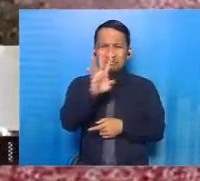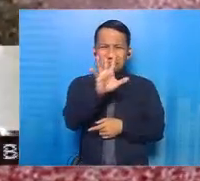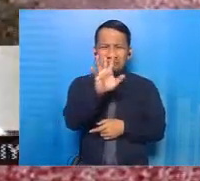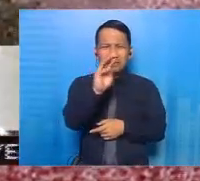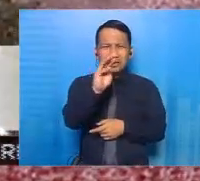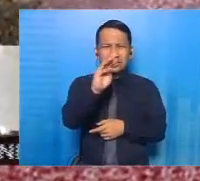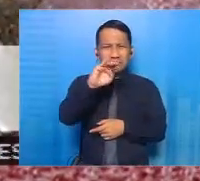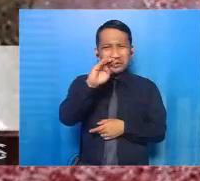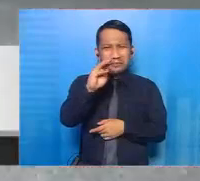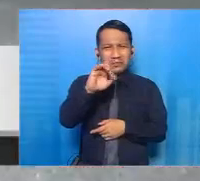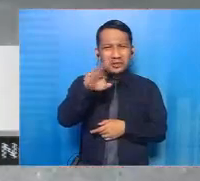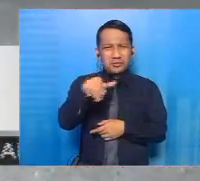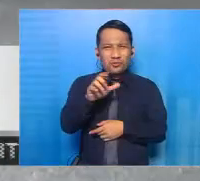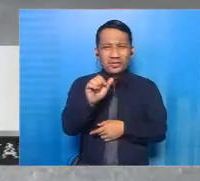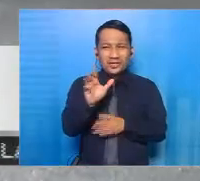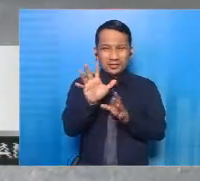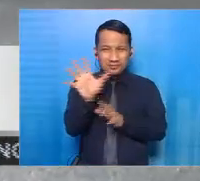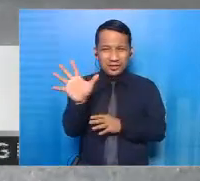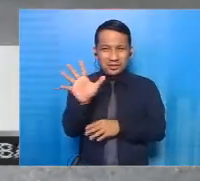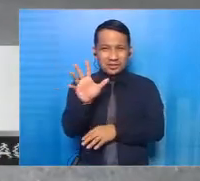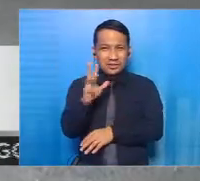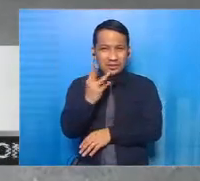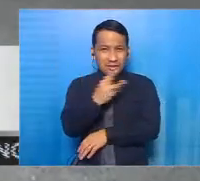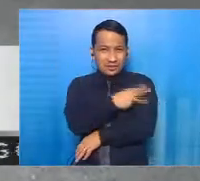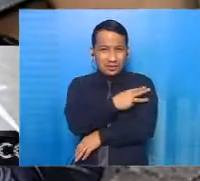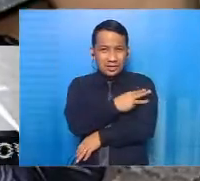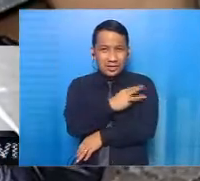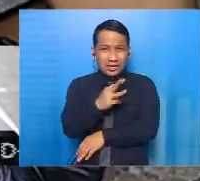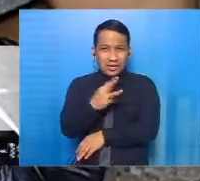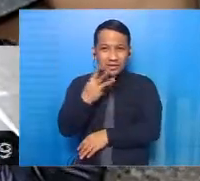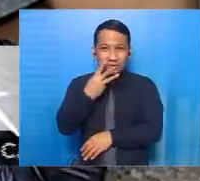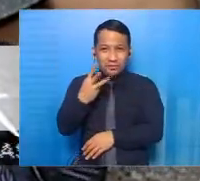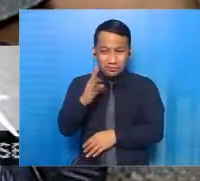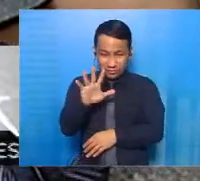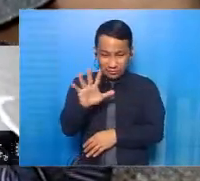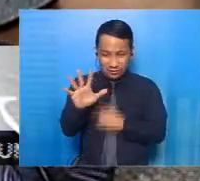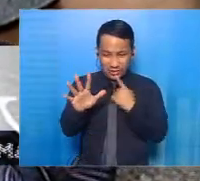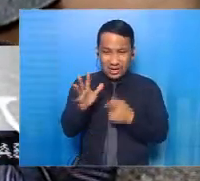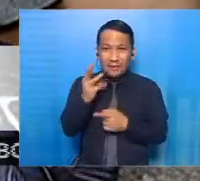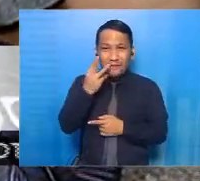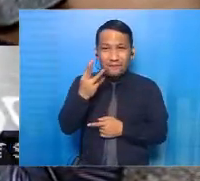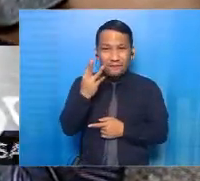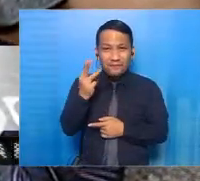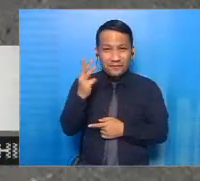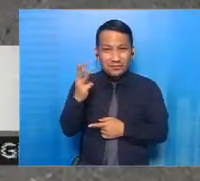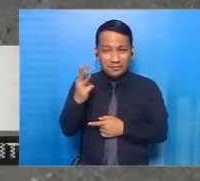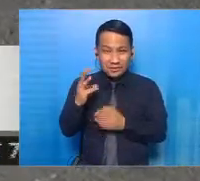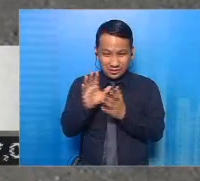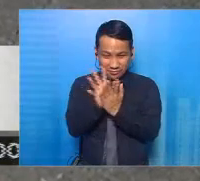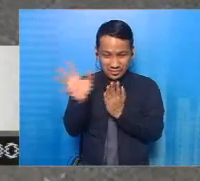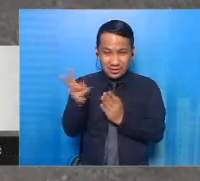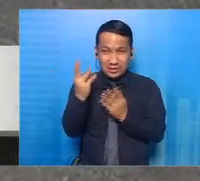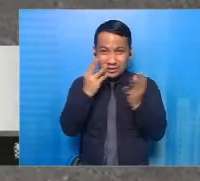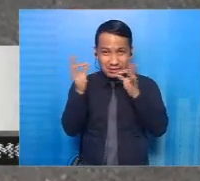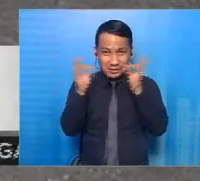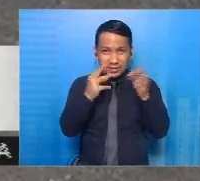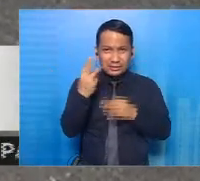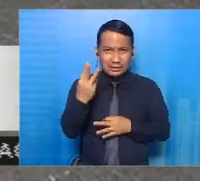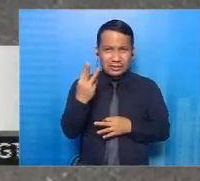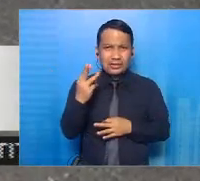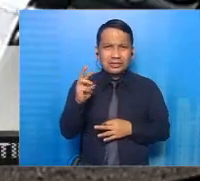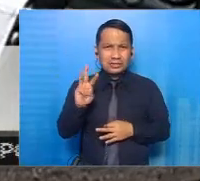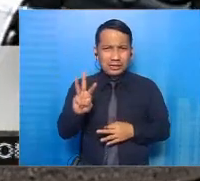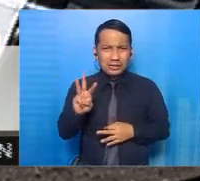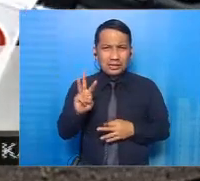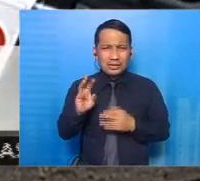loob ng itinapong kaha. Aminado ang suspect sa dala niya. Pero, git niya? Kinahawak lang po sir, pinadala lang po sa akin